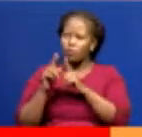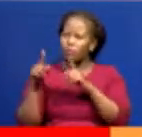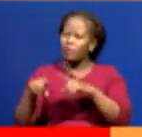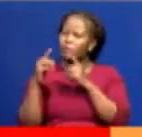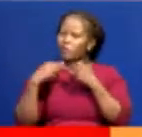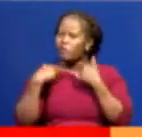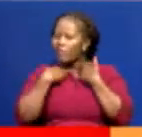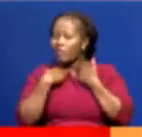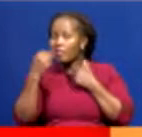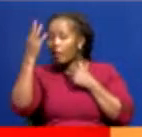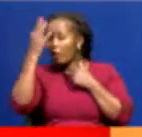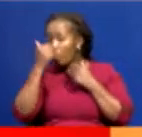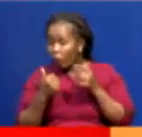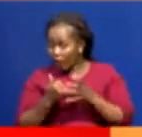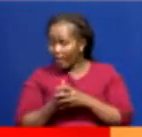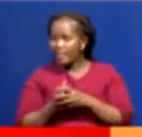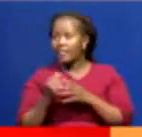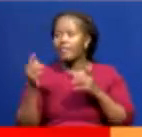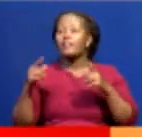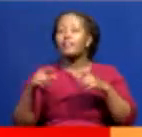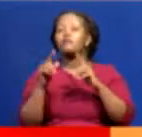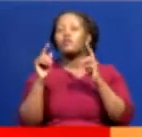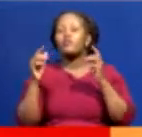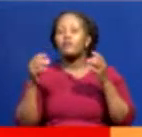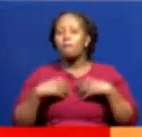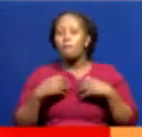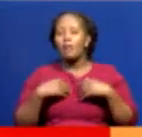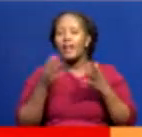Ni kwa sababu walikuwa